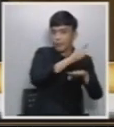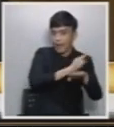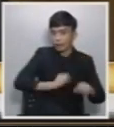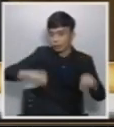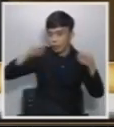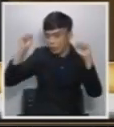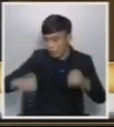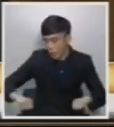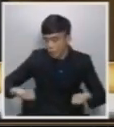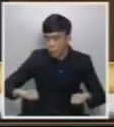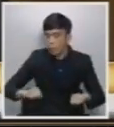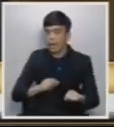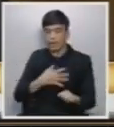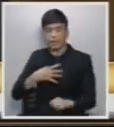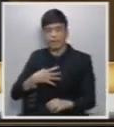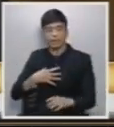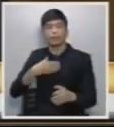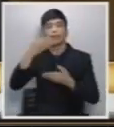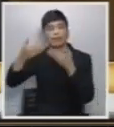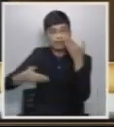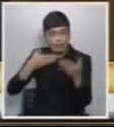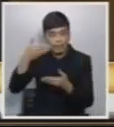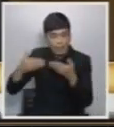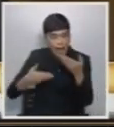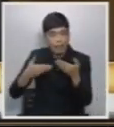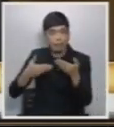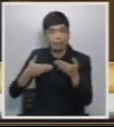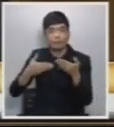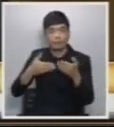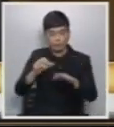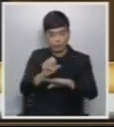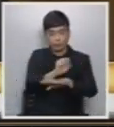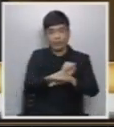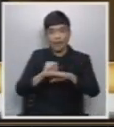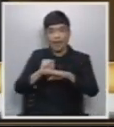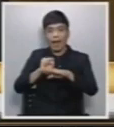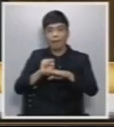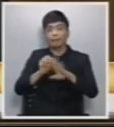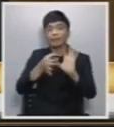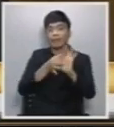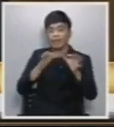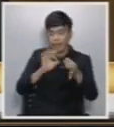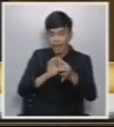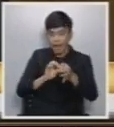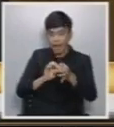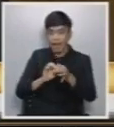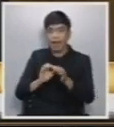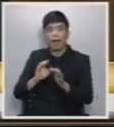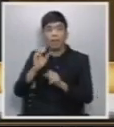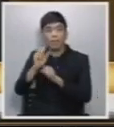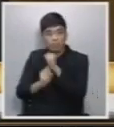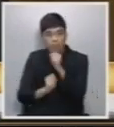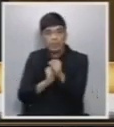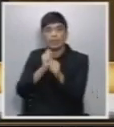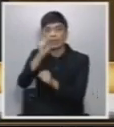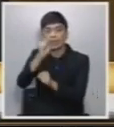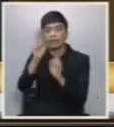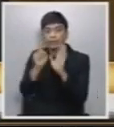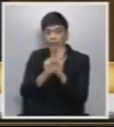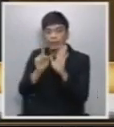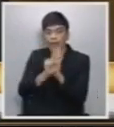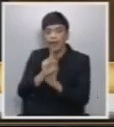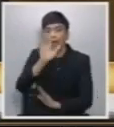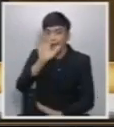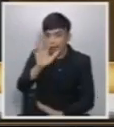มหลักในพื้นที่สนามกีฬาเนี่ยปีละ5ครั้งครั้ง